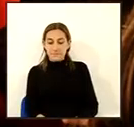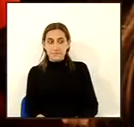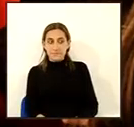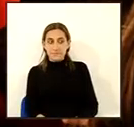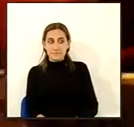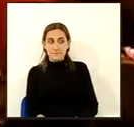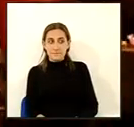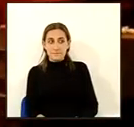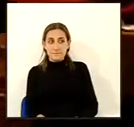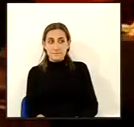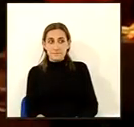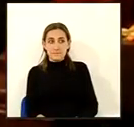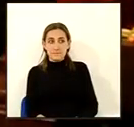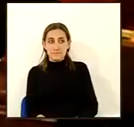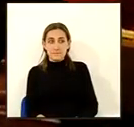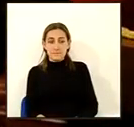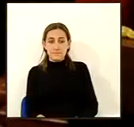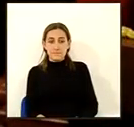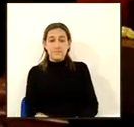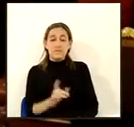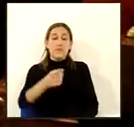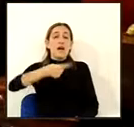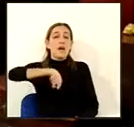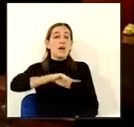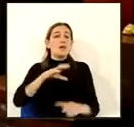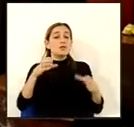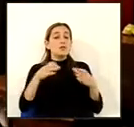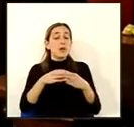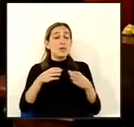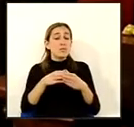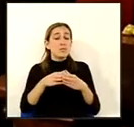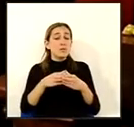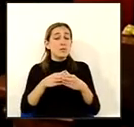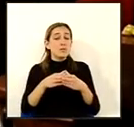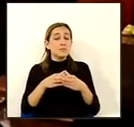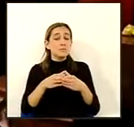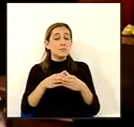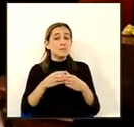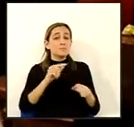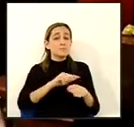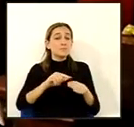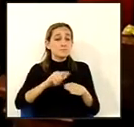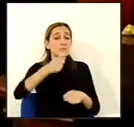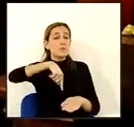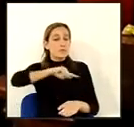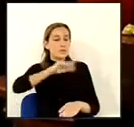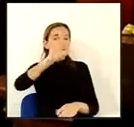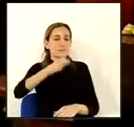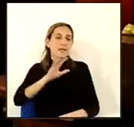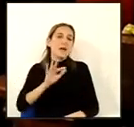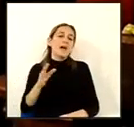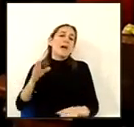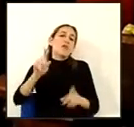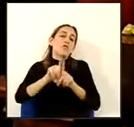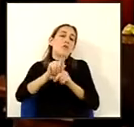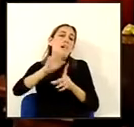Sí, gràcies. Bé, el nostre grup municipal de Plataforma Biguetana ens sumem al projecte per retre homenatge